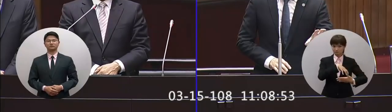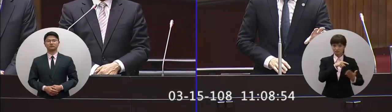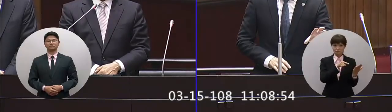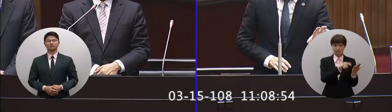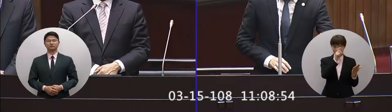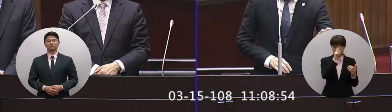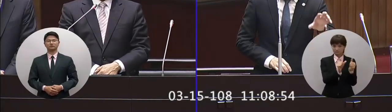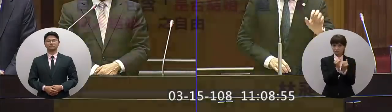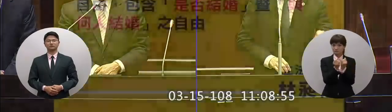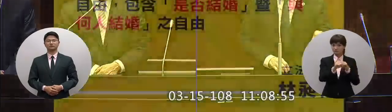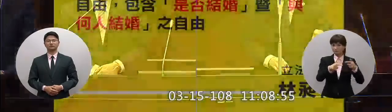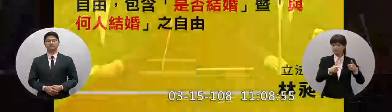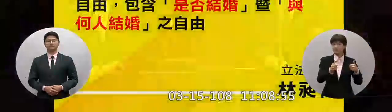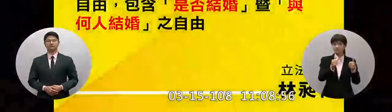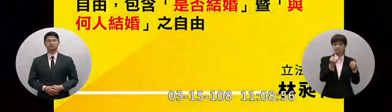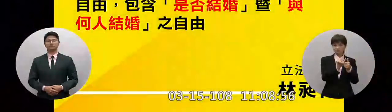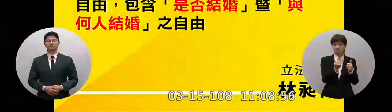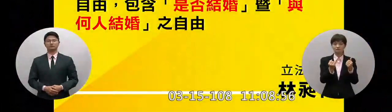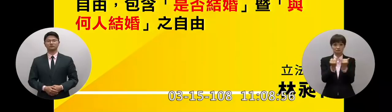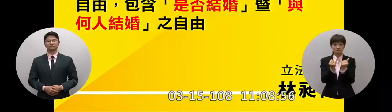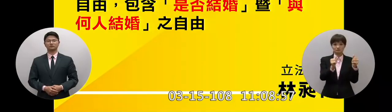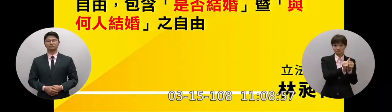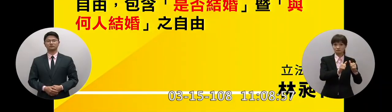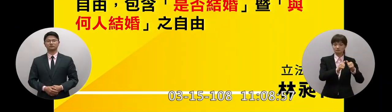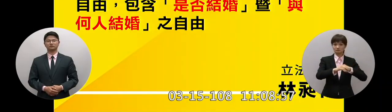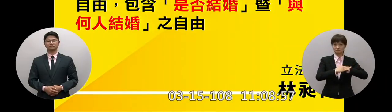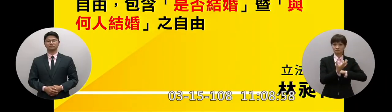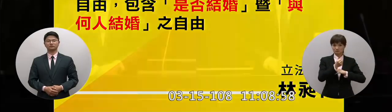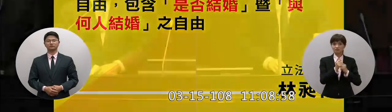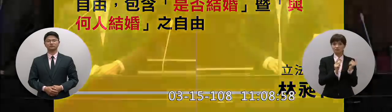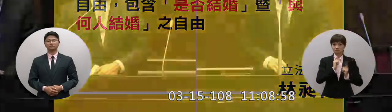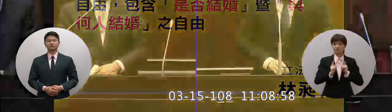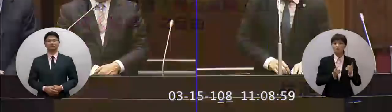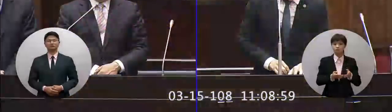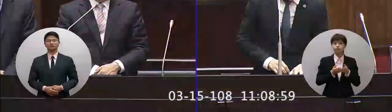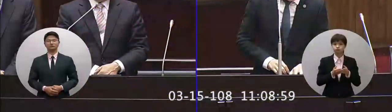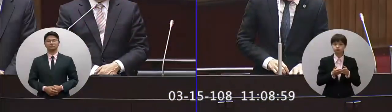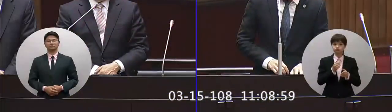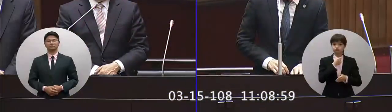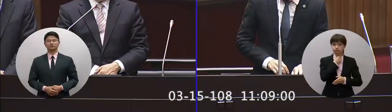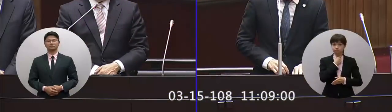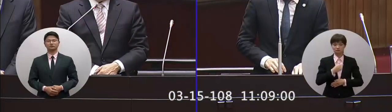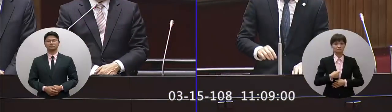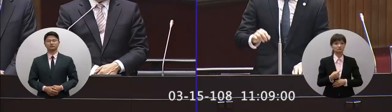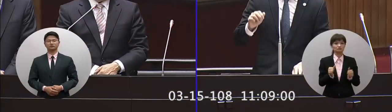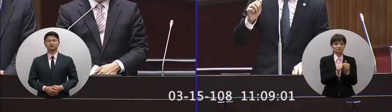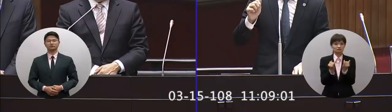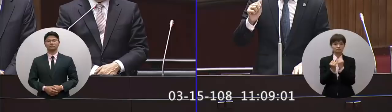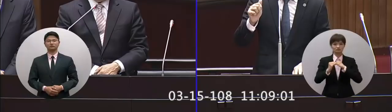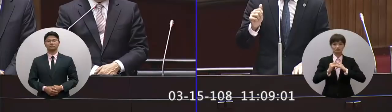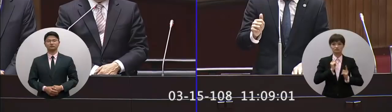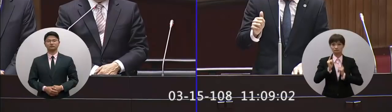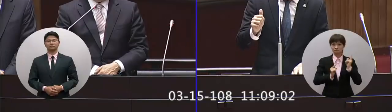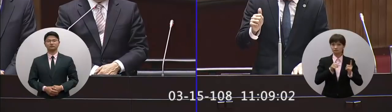障同性。诶，即个婚姻自由，因为这是宪法的展出嘛吼，所以讲爱共款甲保障。所以讲婚姻的自由，伊就包括